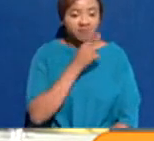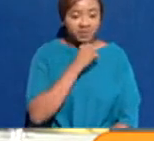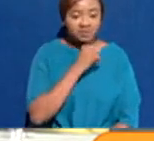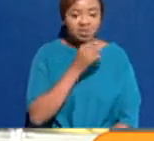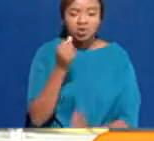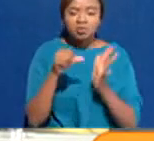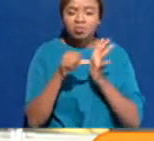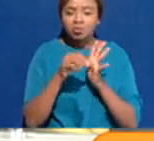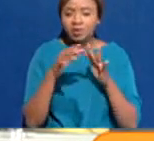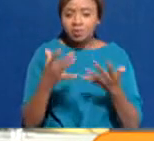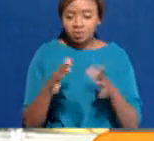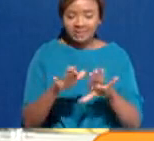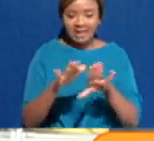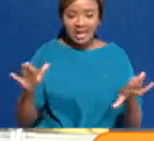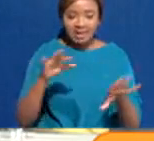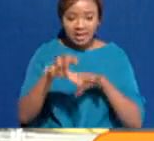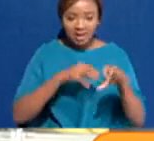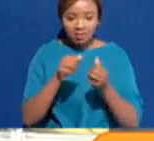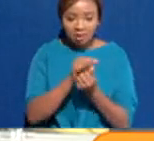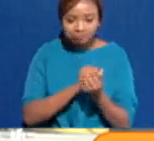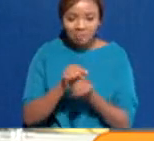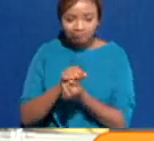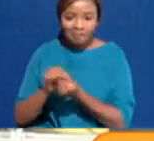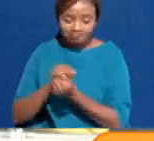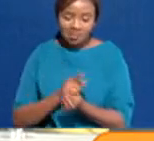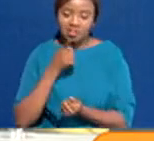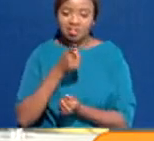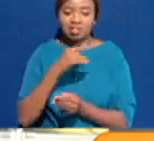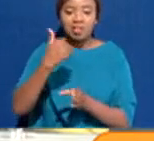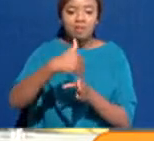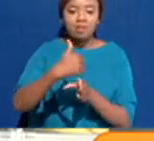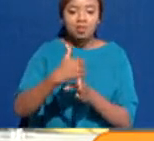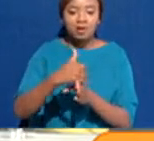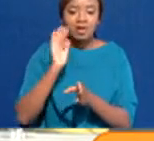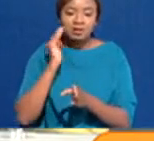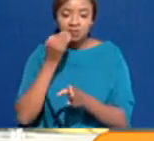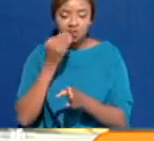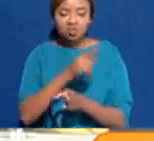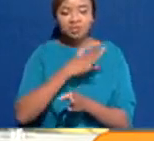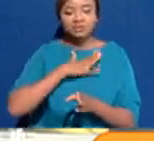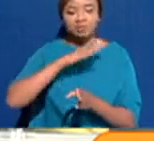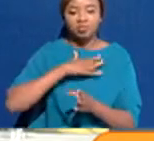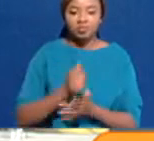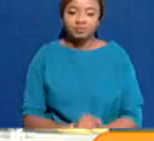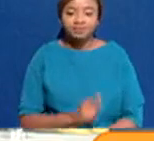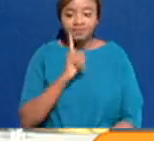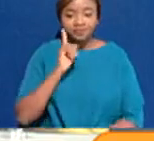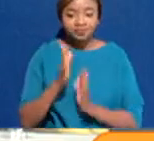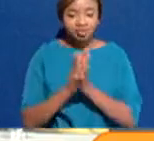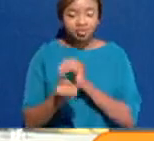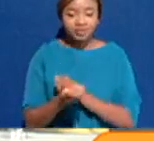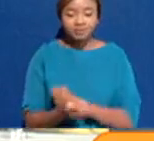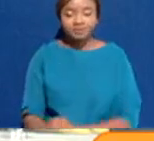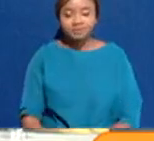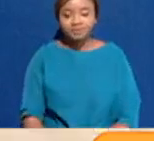umefuatia mzozo wa malisho kati ya wenyeji wa eneo la Lowangishu mpakani mwa kaunti ya Isiolo na Samburu. Bonface Barasa na mengi zaidi kutoka Samburu.